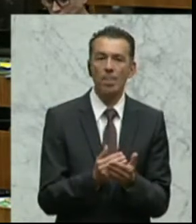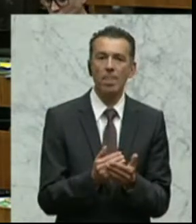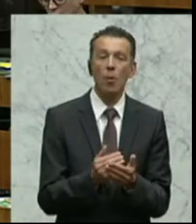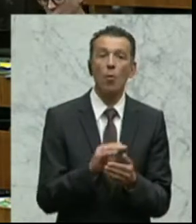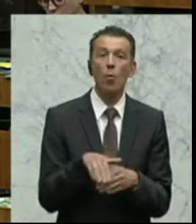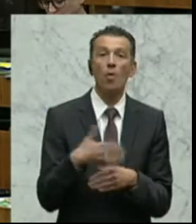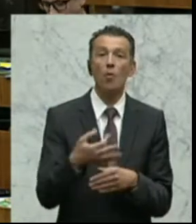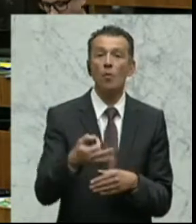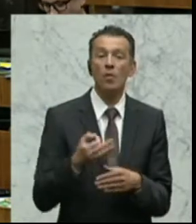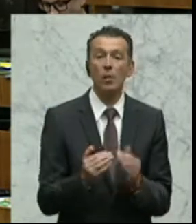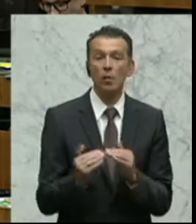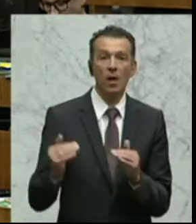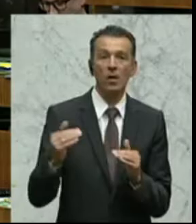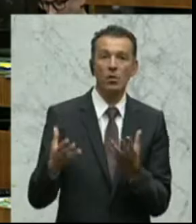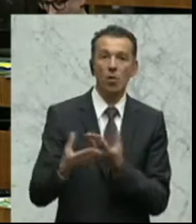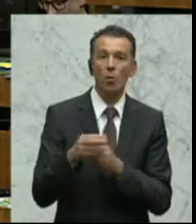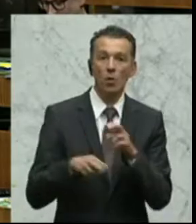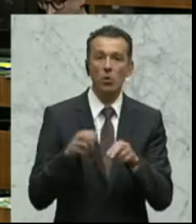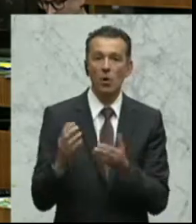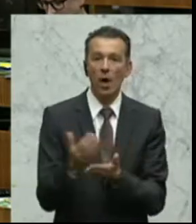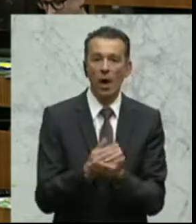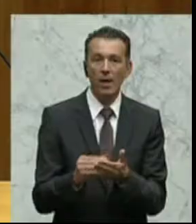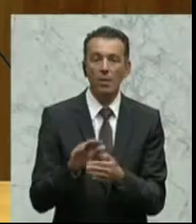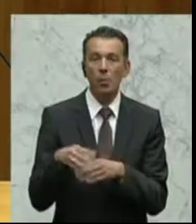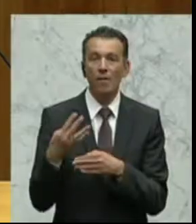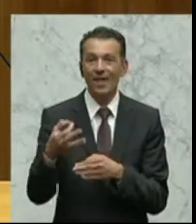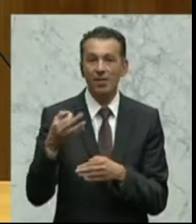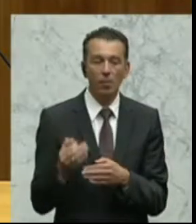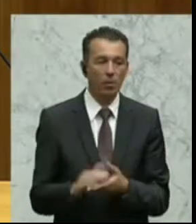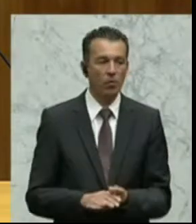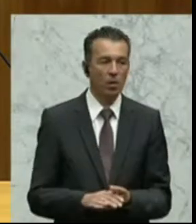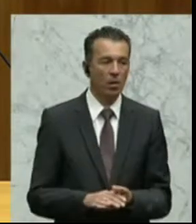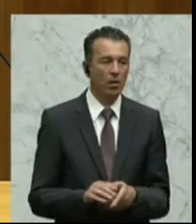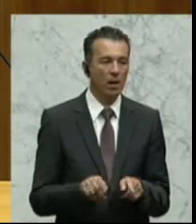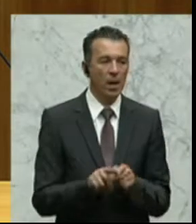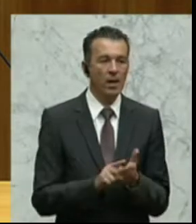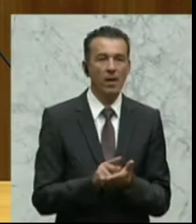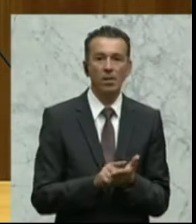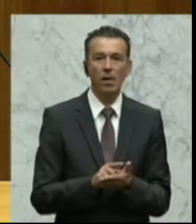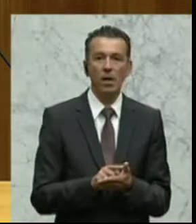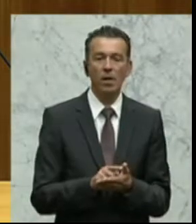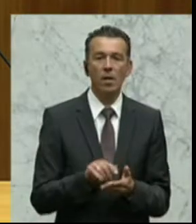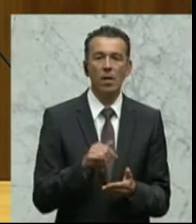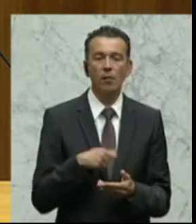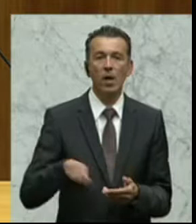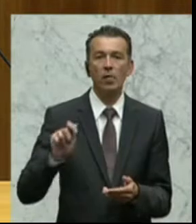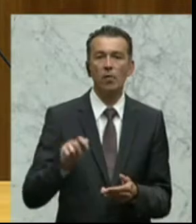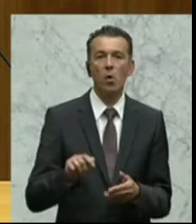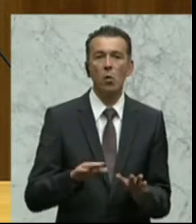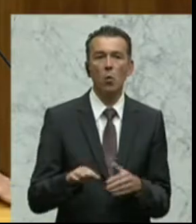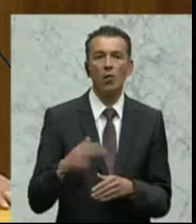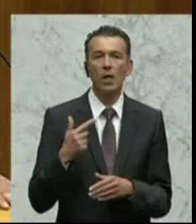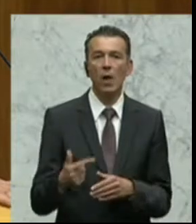die Umsatzsteuereinnahmen um mehr als 40% und in dem Zeitraum ist die Inflation irgendwo bei 23%